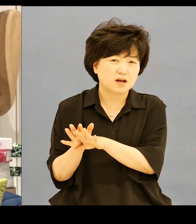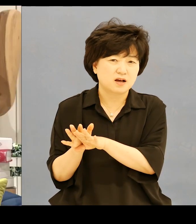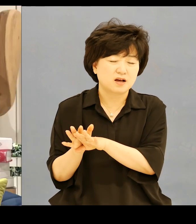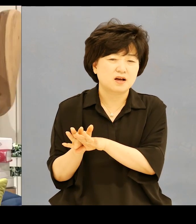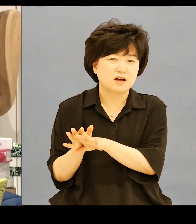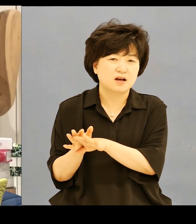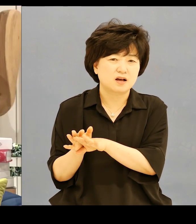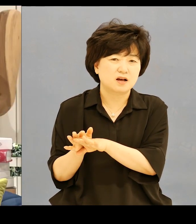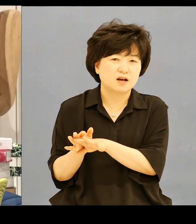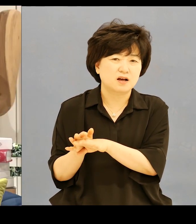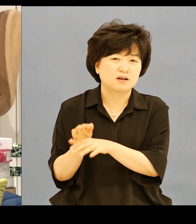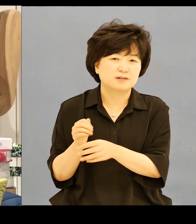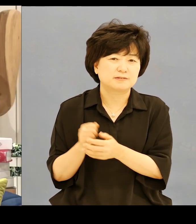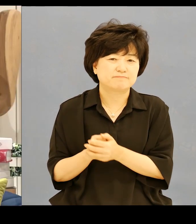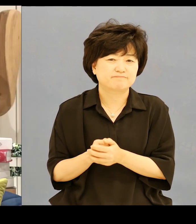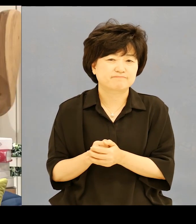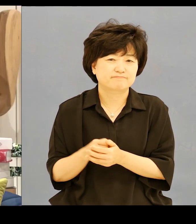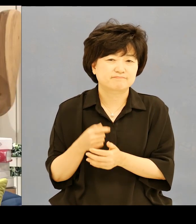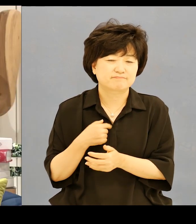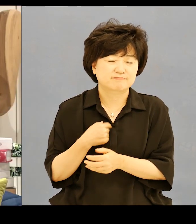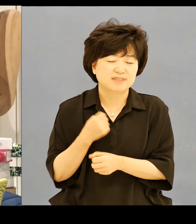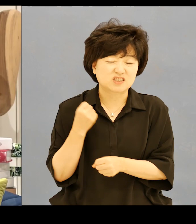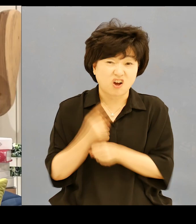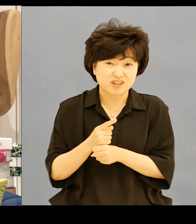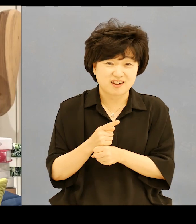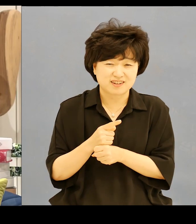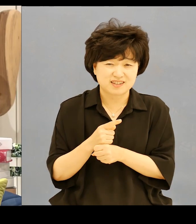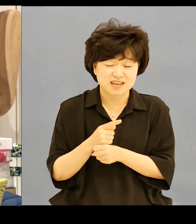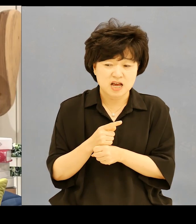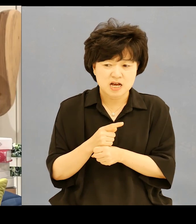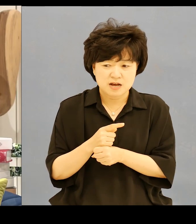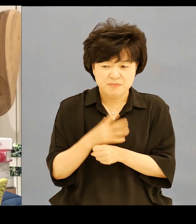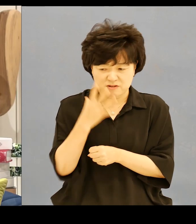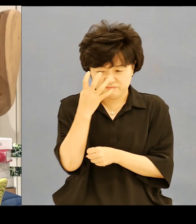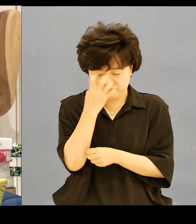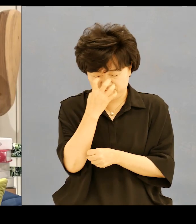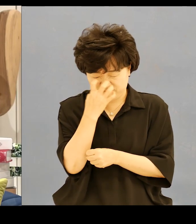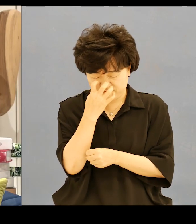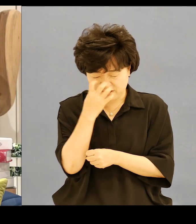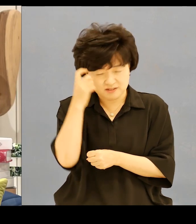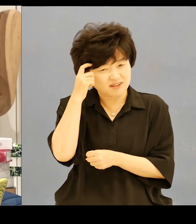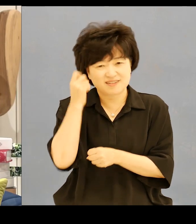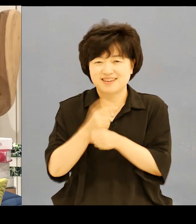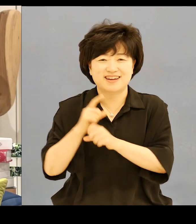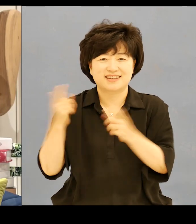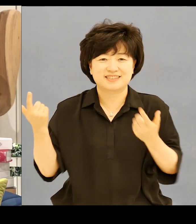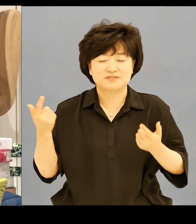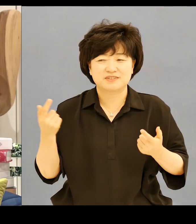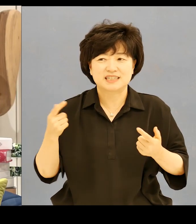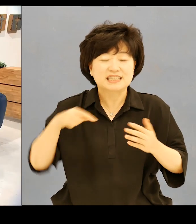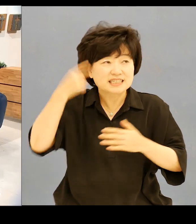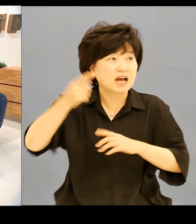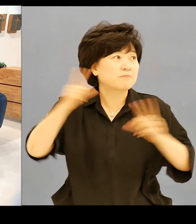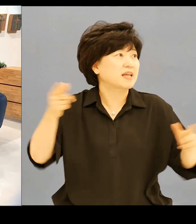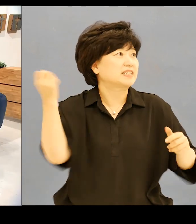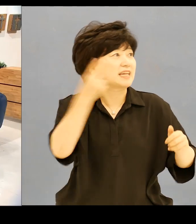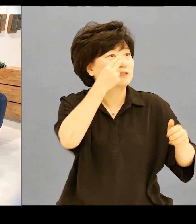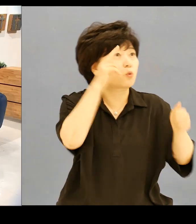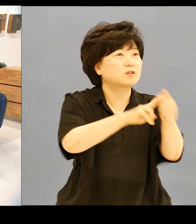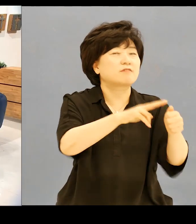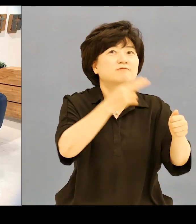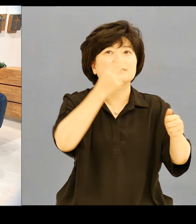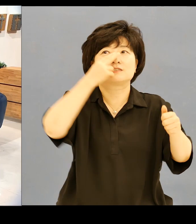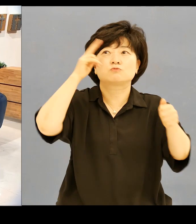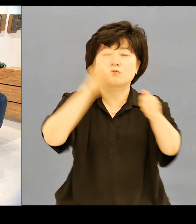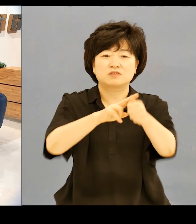제가 그렇게 복잡한 성격이 아니라서 그 다음날 또 다른 극단을 찾고 계속 도전을 했던